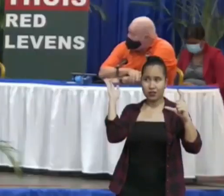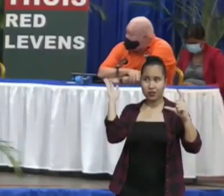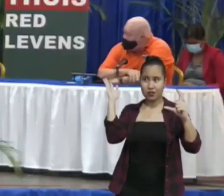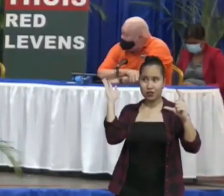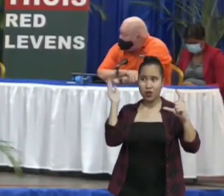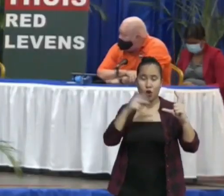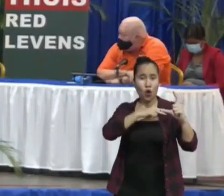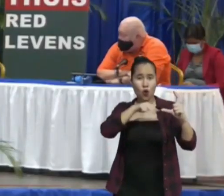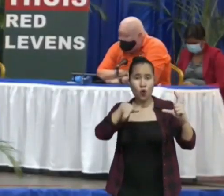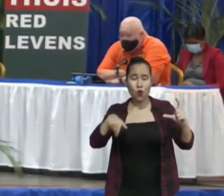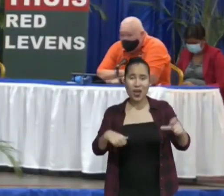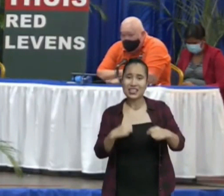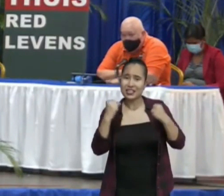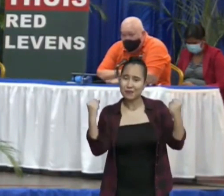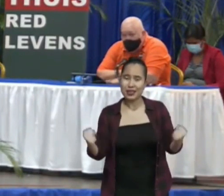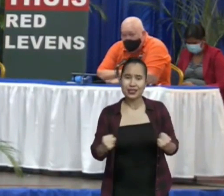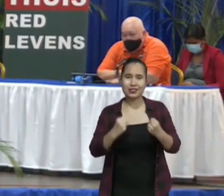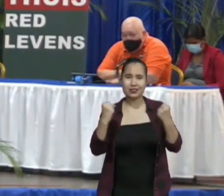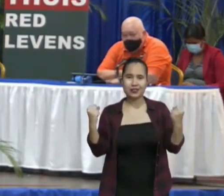Want we zijn bezig om